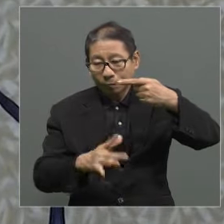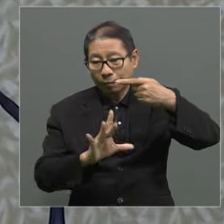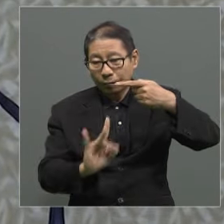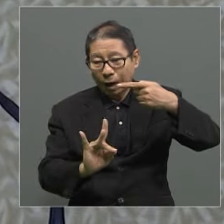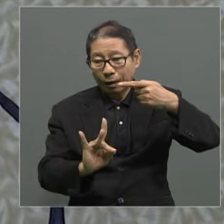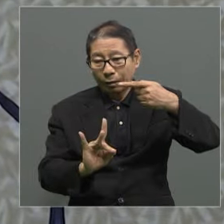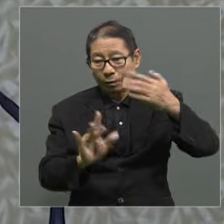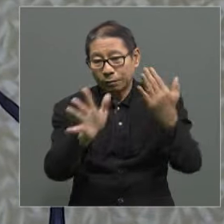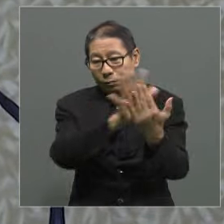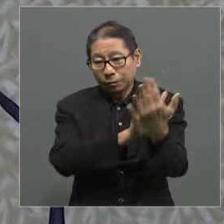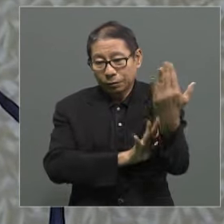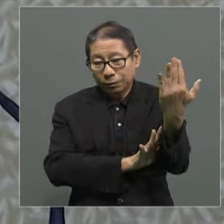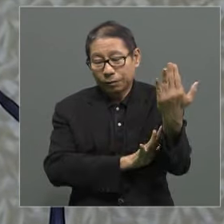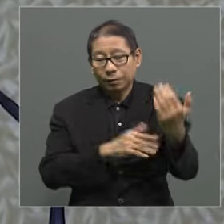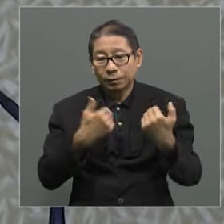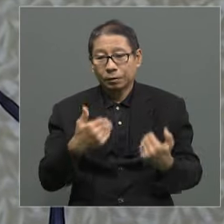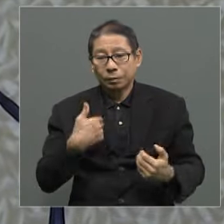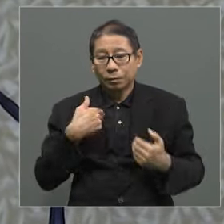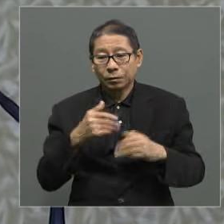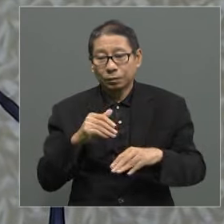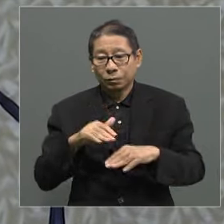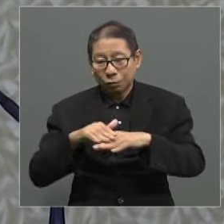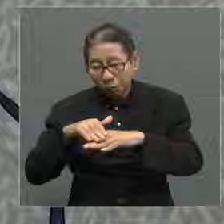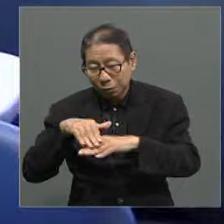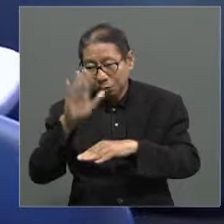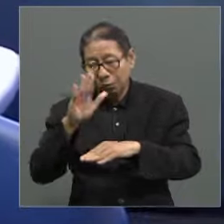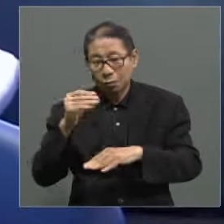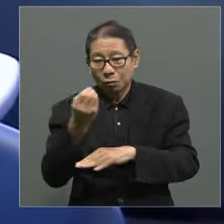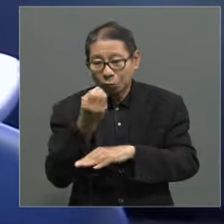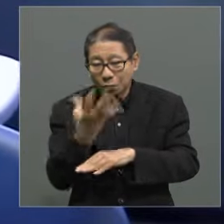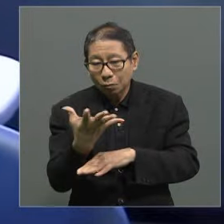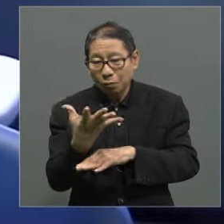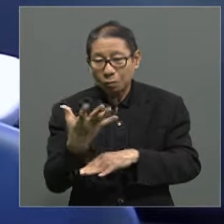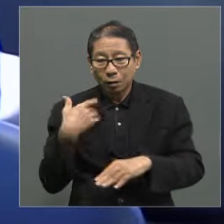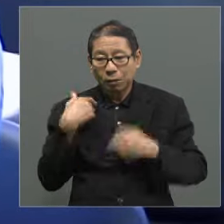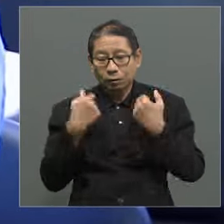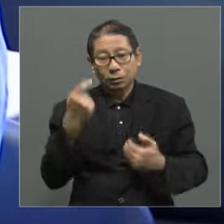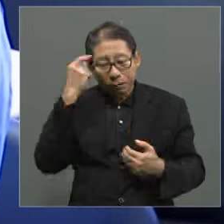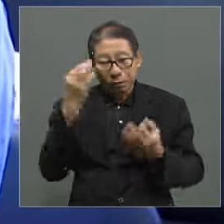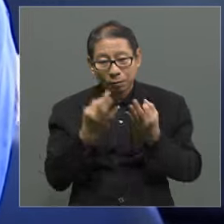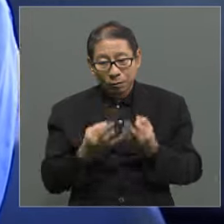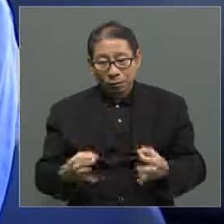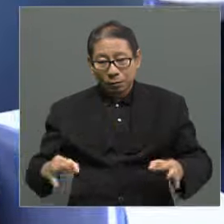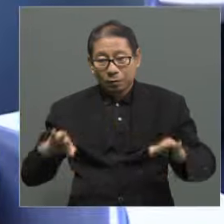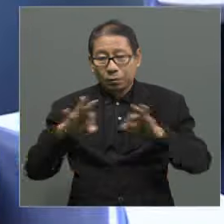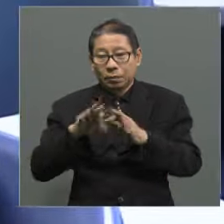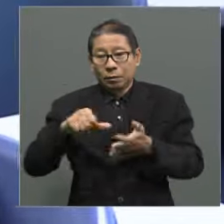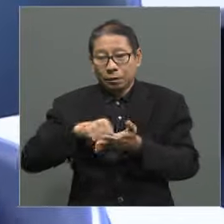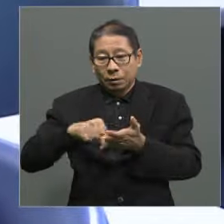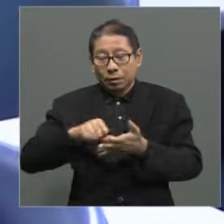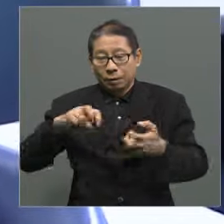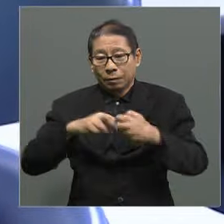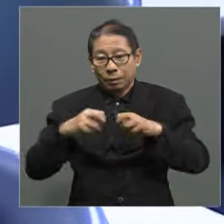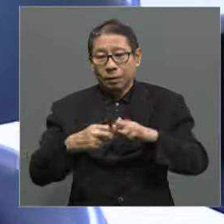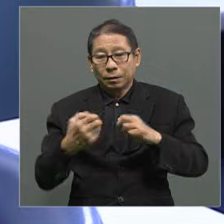ประเทศแต่ในความเป็นจริงที่ไม่ได้อยู่ในกฎหมายนี้ควบคุมมีอีกตั้งเท่าไหร่นะเพราะฉะนั้นจำเป็นมากๆที่จะต้องเข้าไปแก้ไข